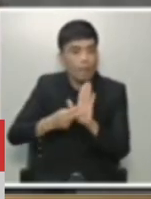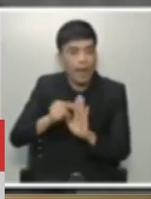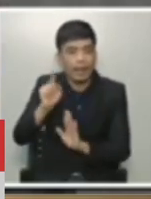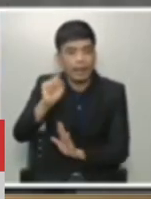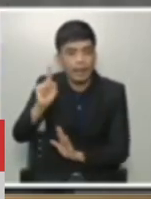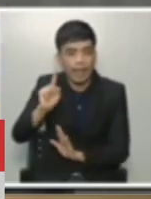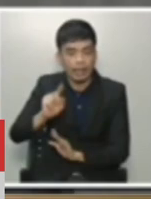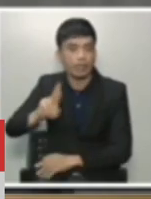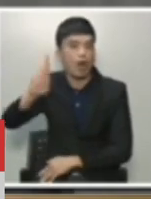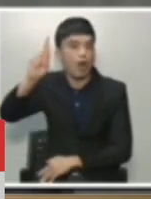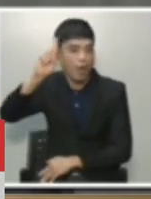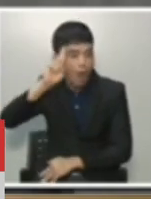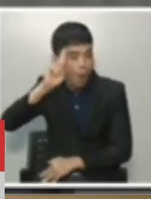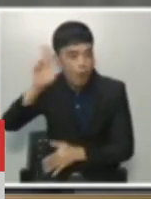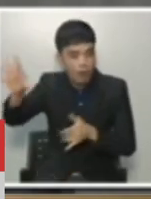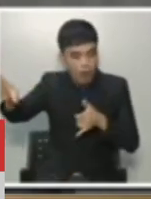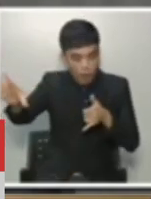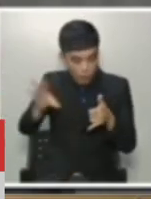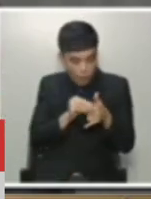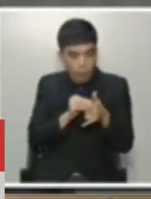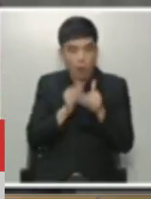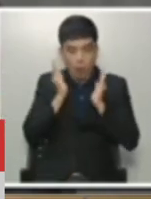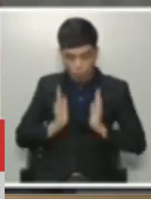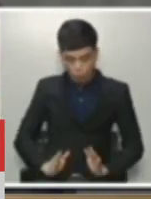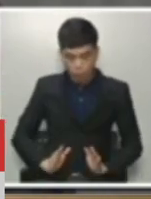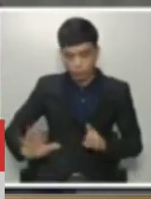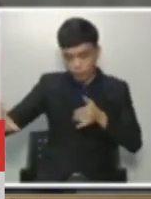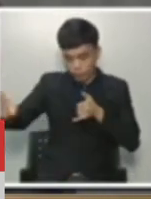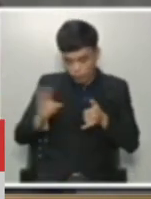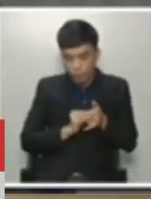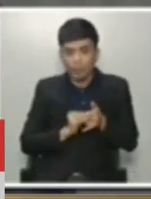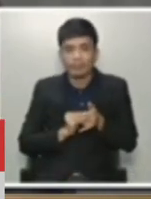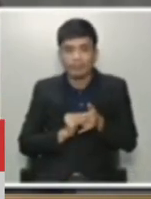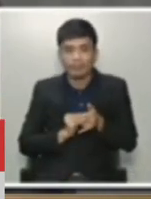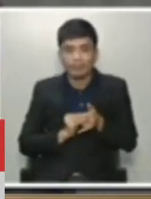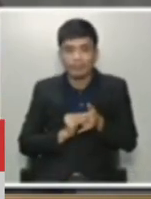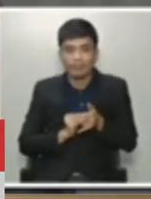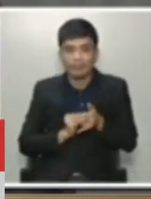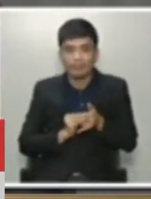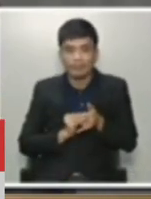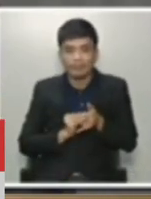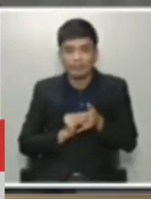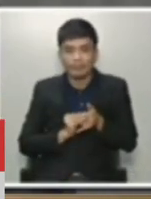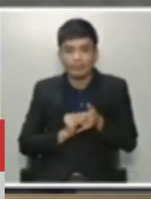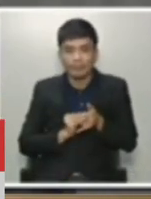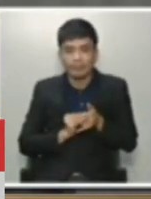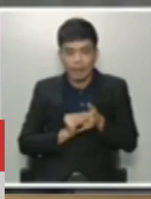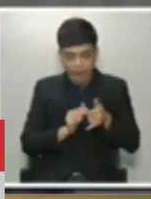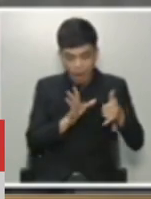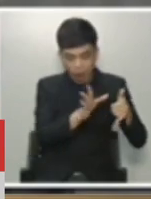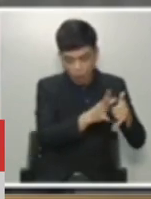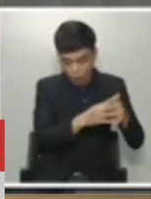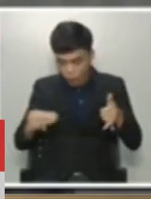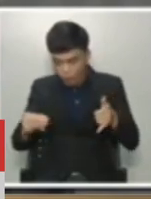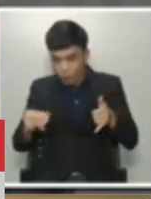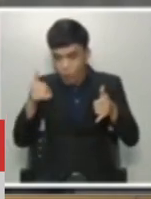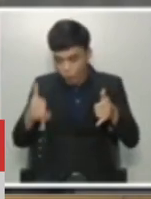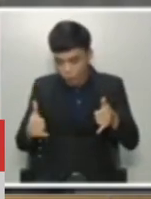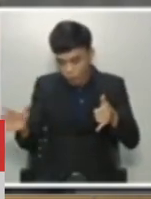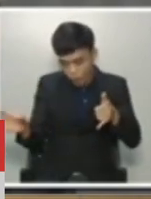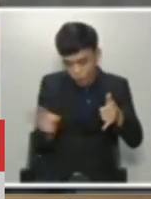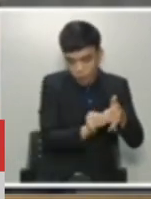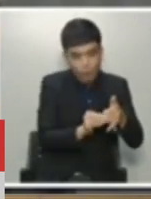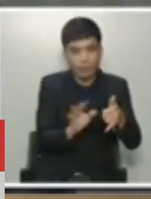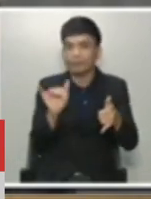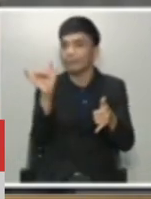ติดในมนุษย์ติดในมนุษย์ครับและไม่ได้ติดต่อระหว่างมนุษย์กับมนุษย์